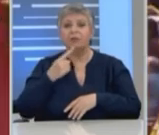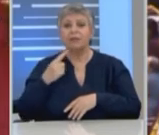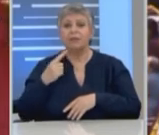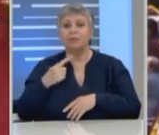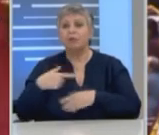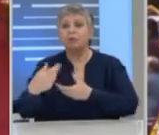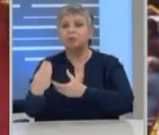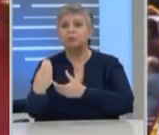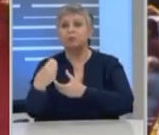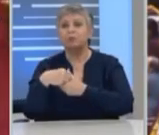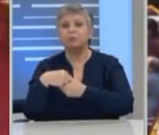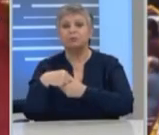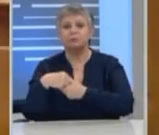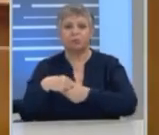συμμετάσχει.